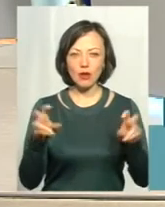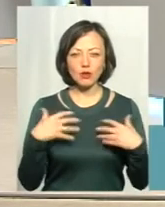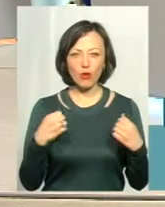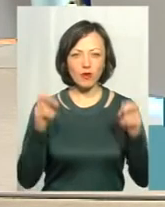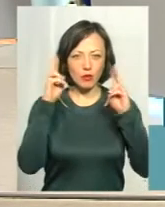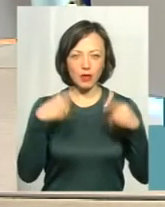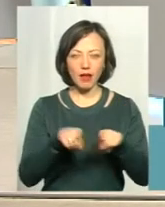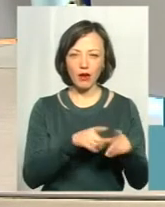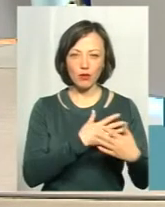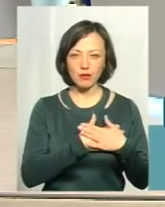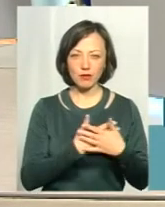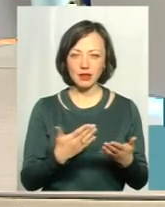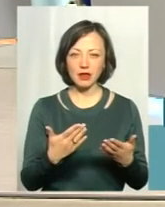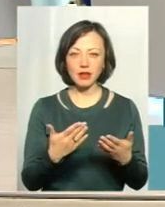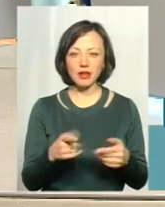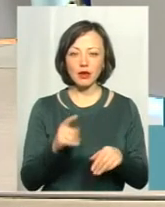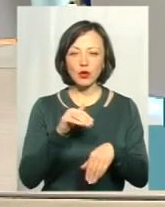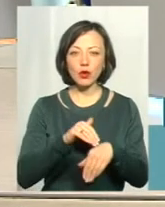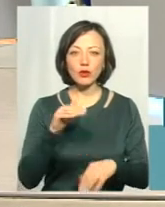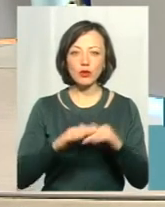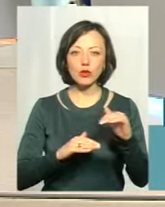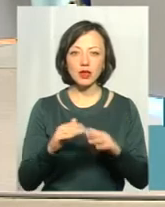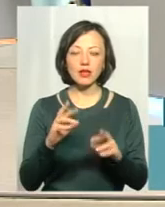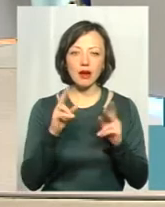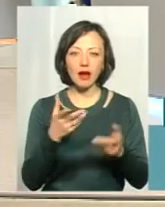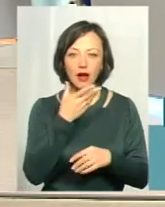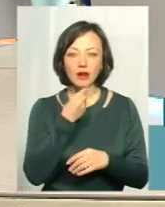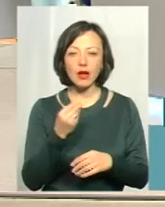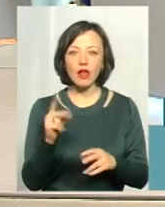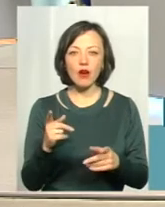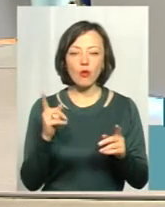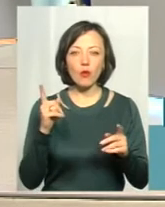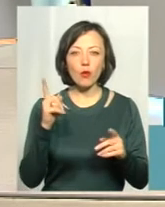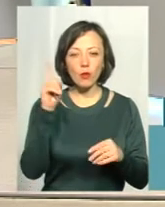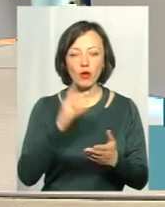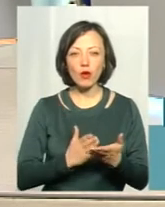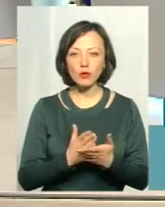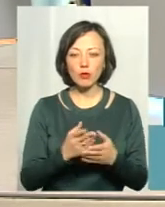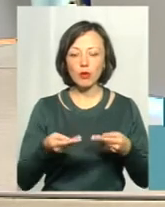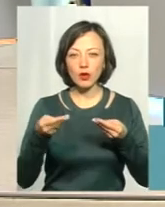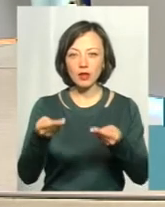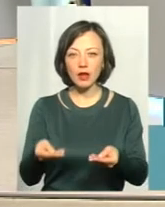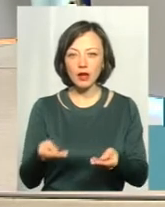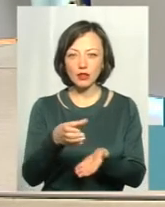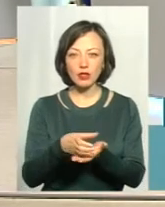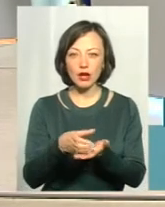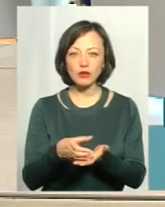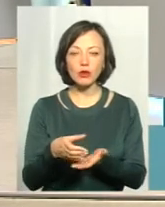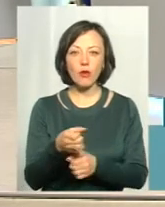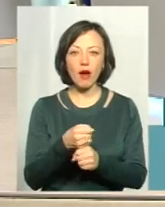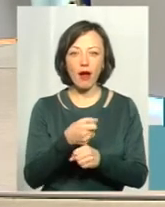вміють так любити, як вони вміють дотиком руки гарно триматись, як вони вміють обслуговувати, подати ту чашку